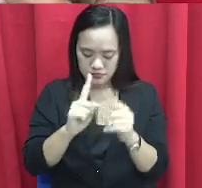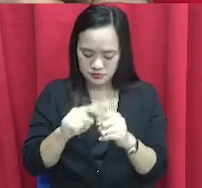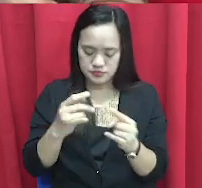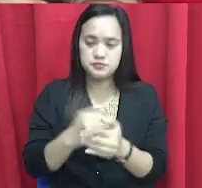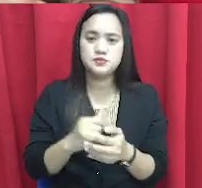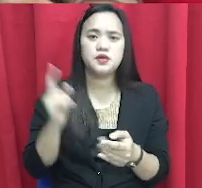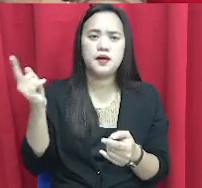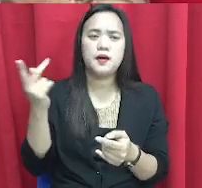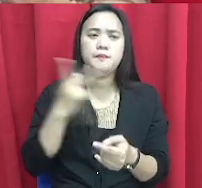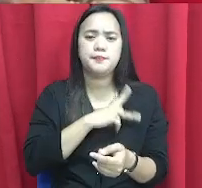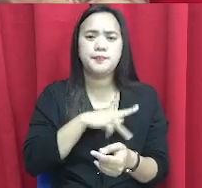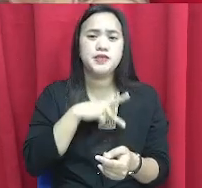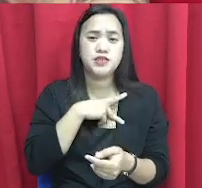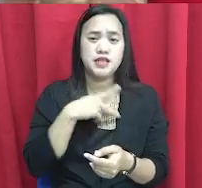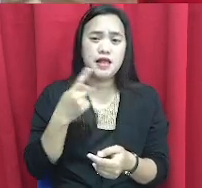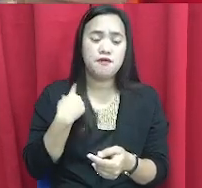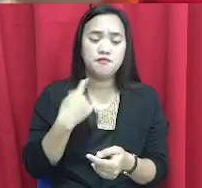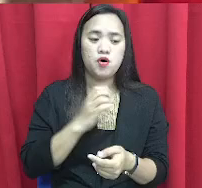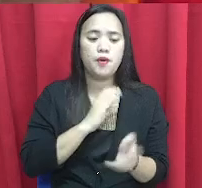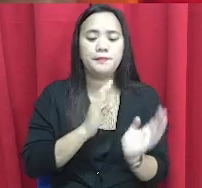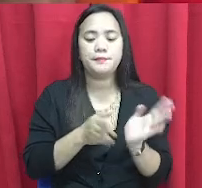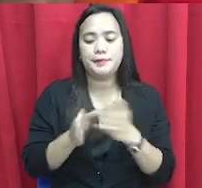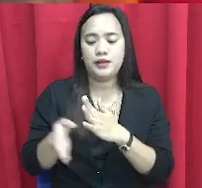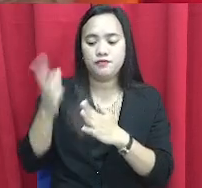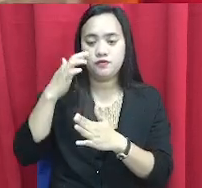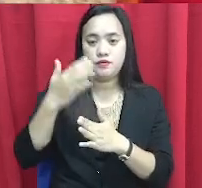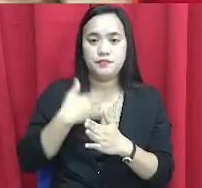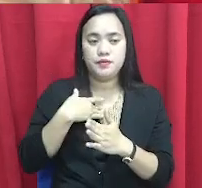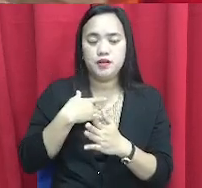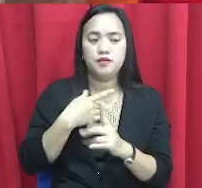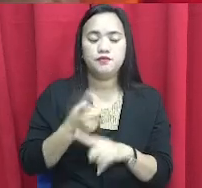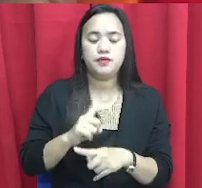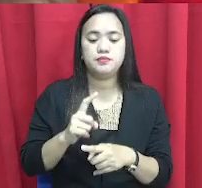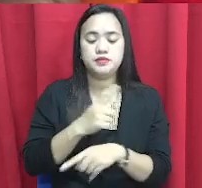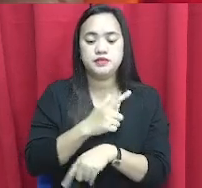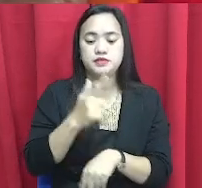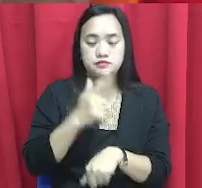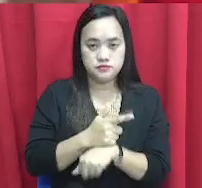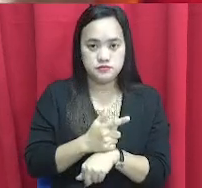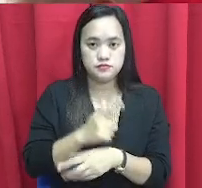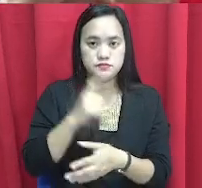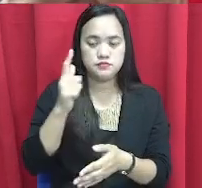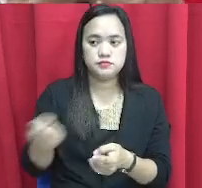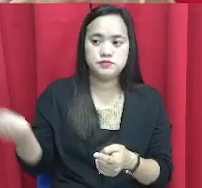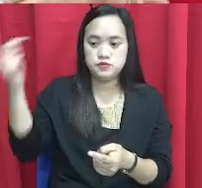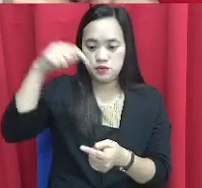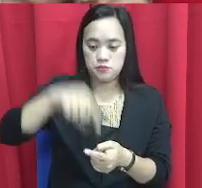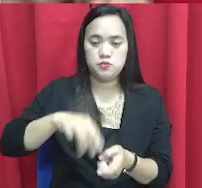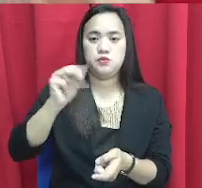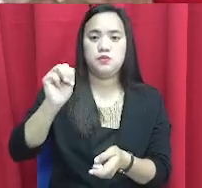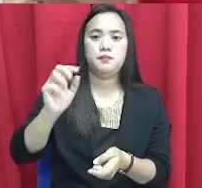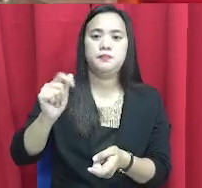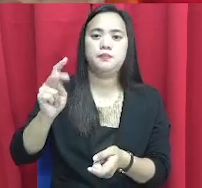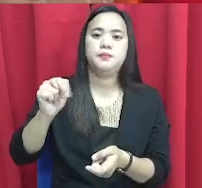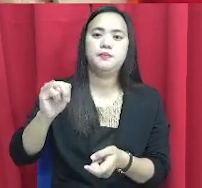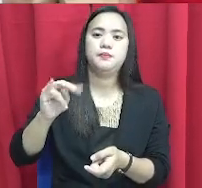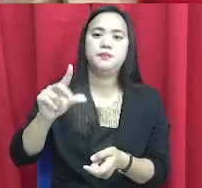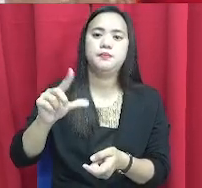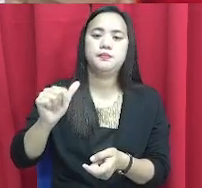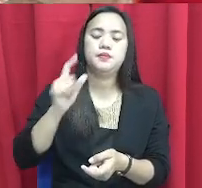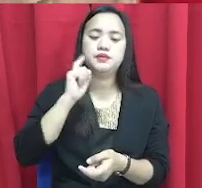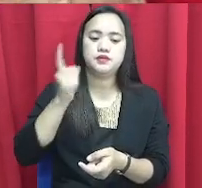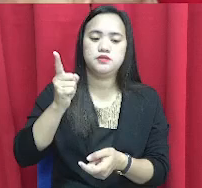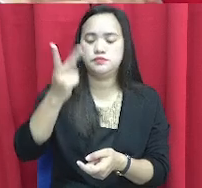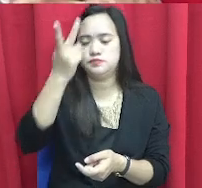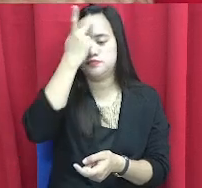sariling plano sa aking buhay mula nung ako po ay nag-graduate ng college lumuwas ng Maynila at nagpaalam saakin